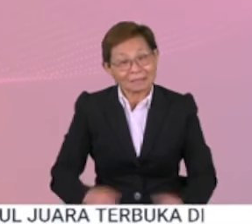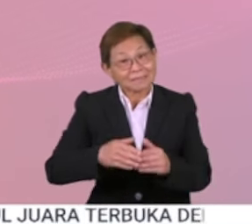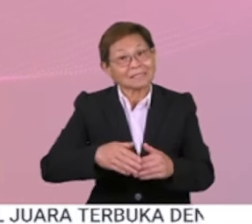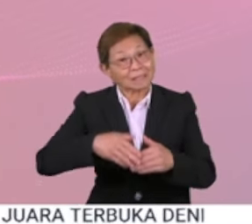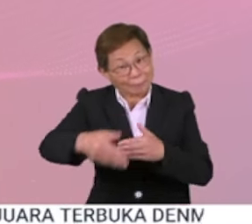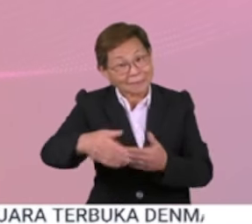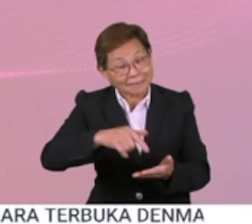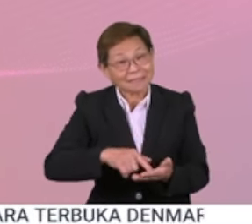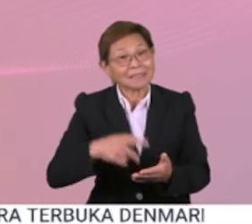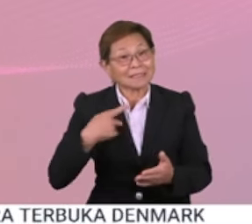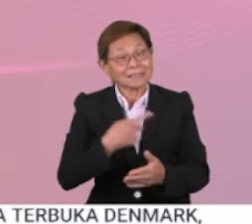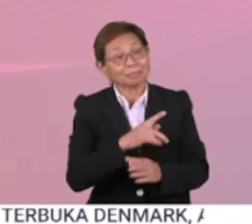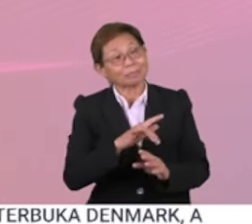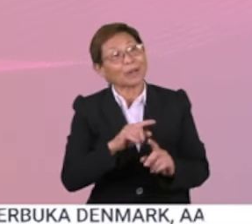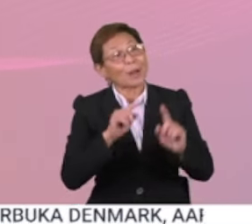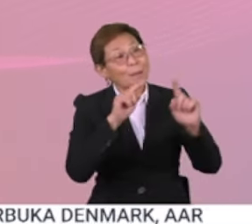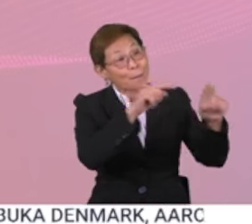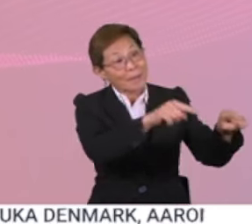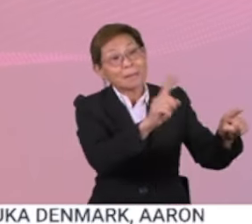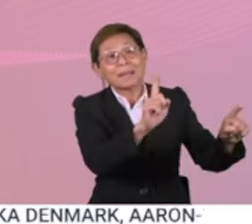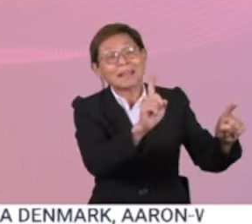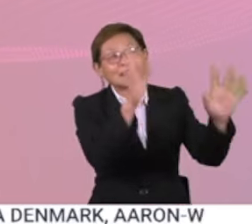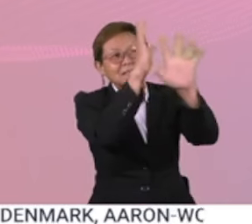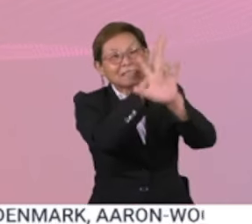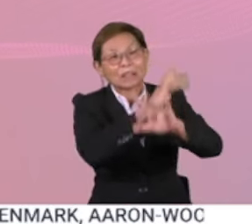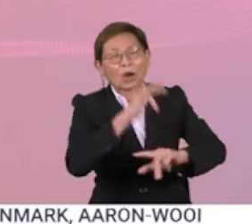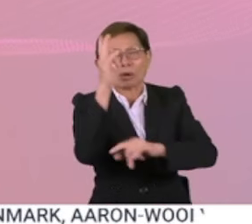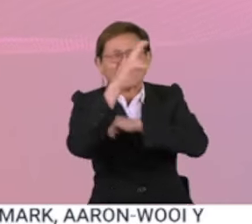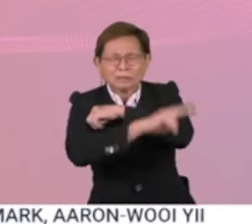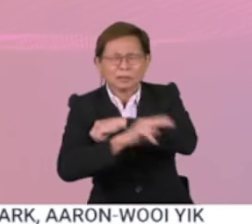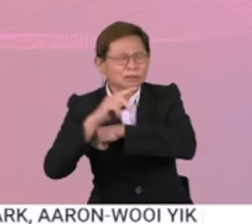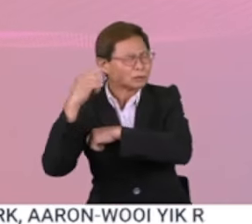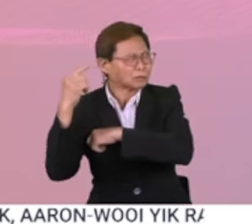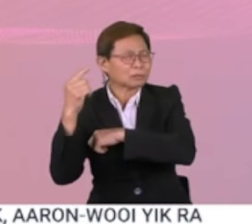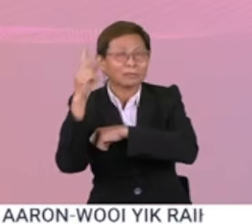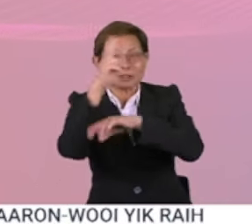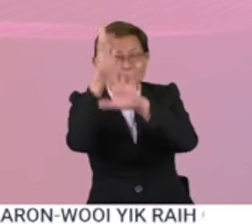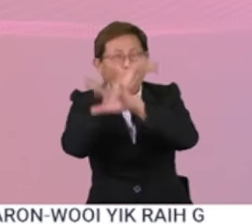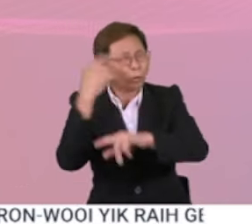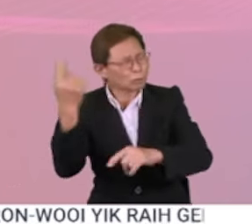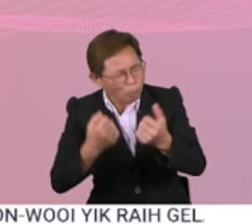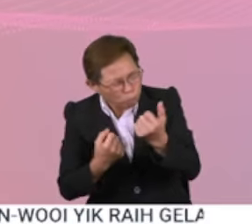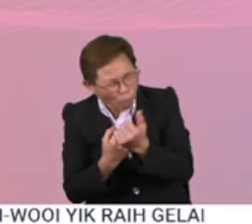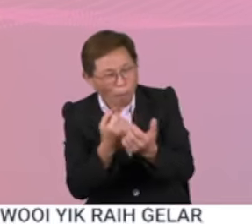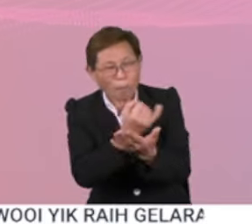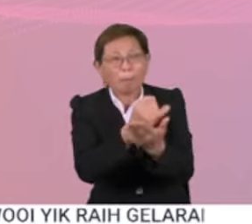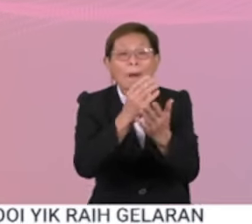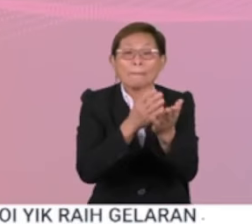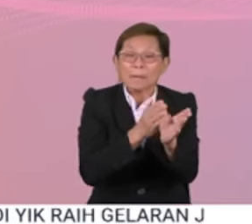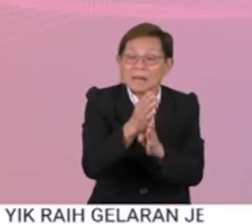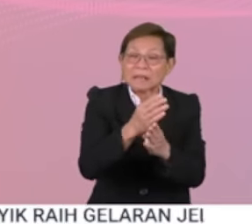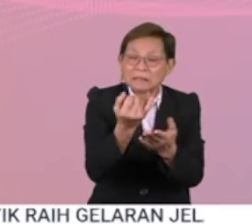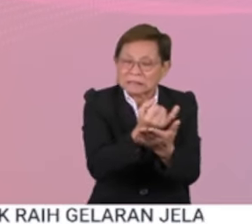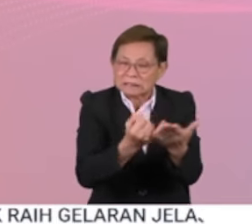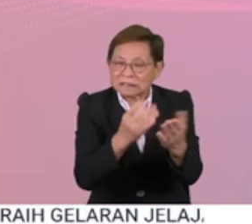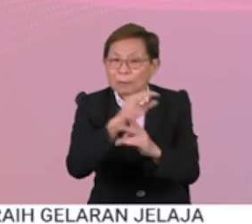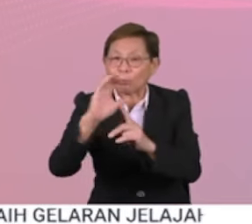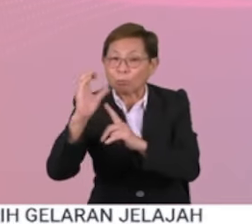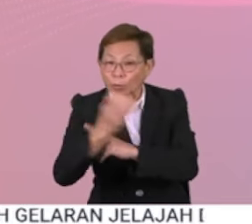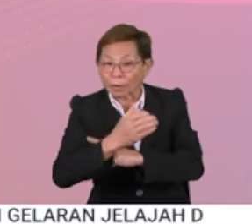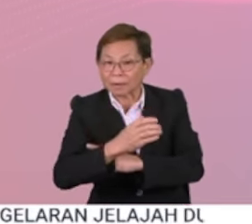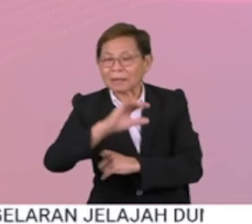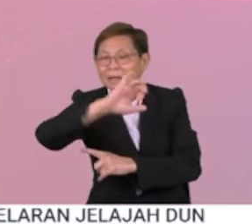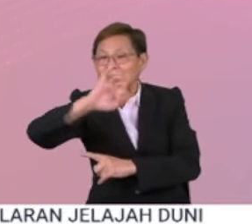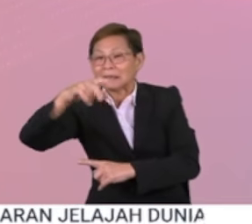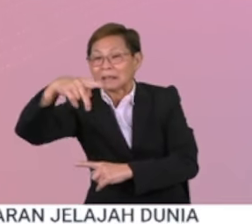Seterusnya, kita ke Bumi Kenyalang. Antara fokus hari ini, Kerajaan Negeri Sarawak sentiasa menyokong pembangunan bidang seni dan budaya dan juga mengenai pembangunan